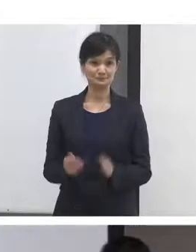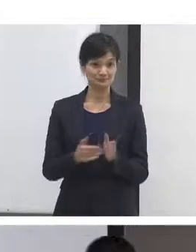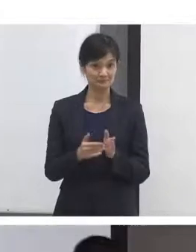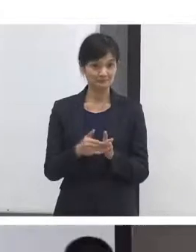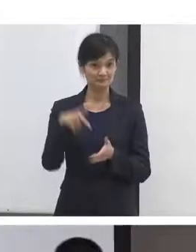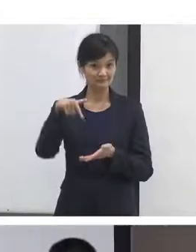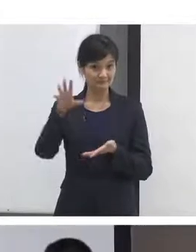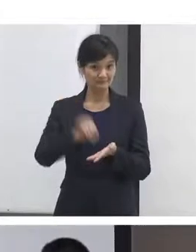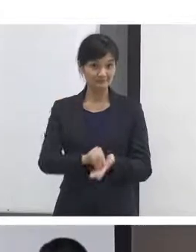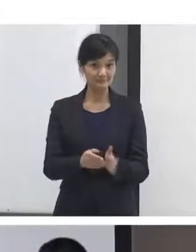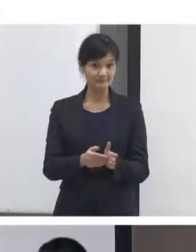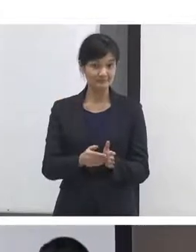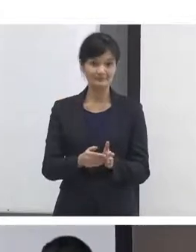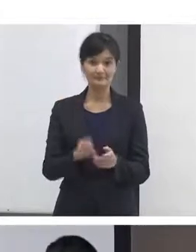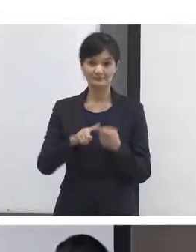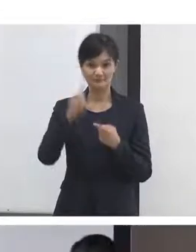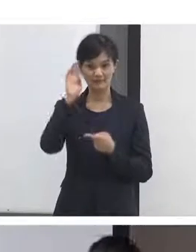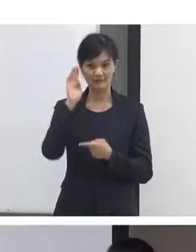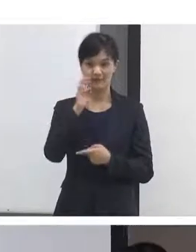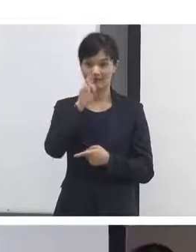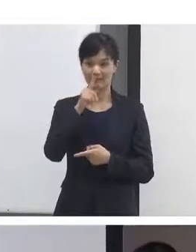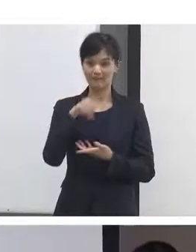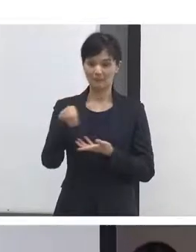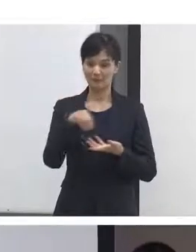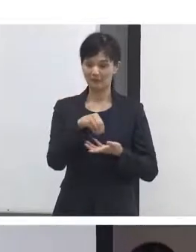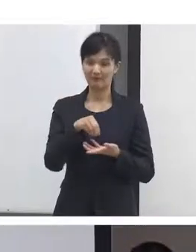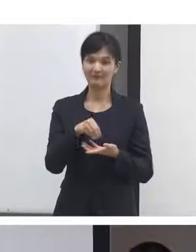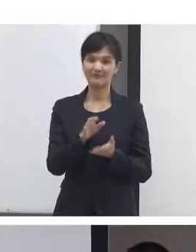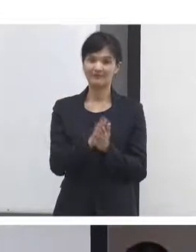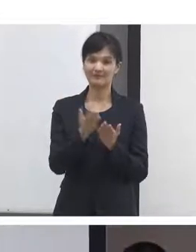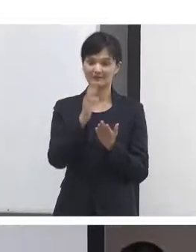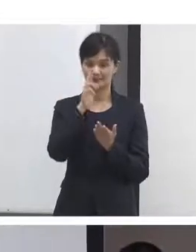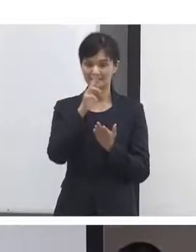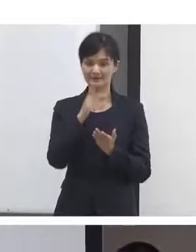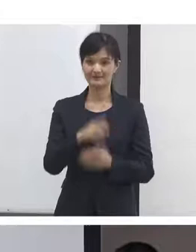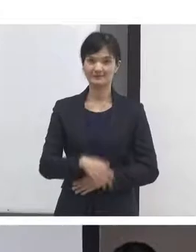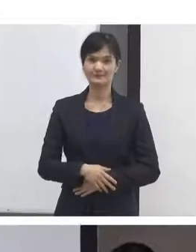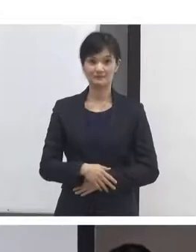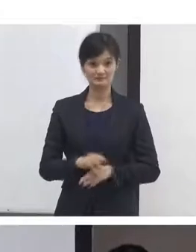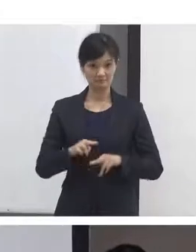哦，拿错了，我拿我的笔记本当麦克风。好了吗？那我要开始咯。